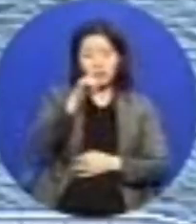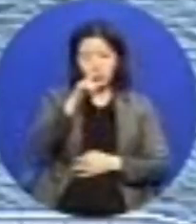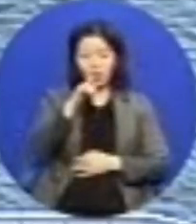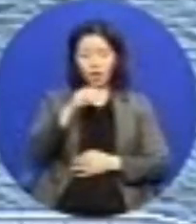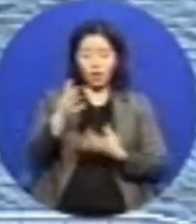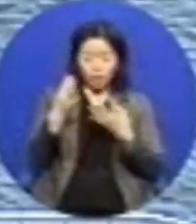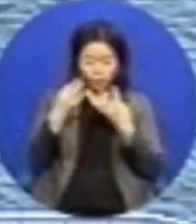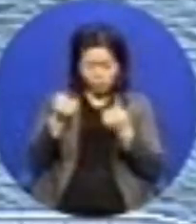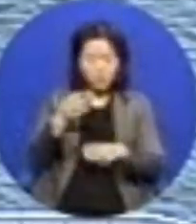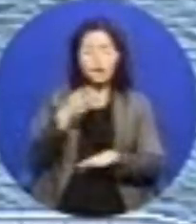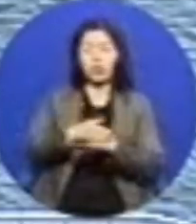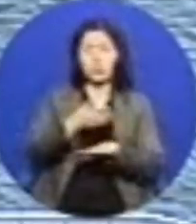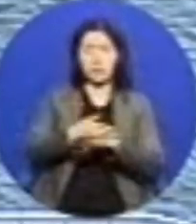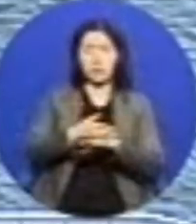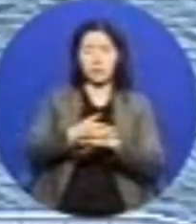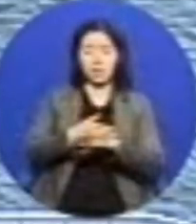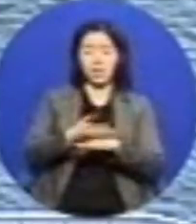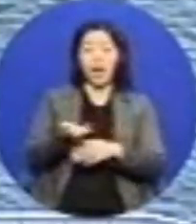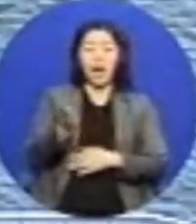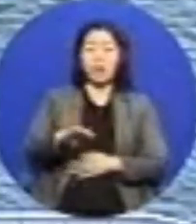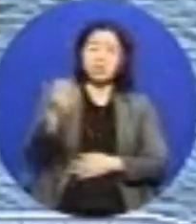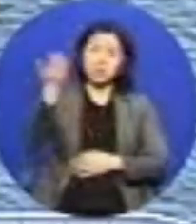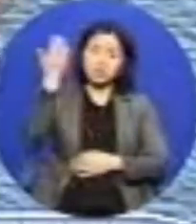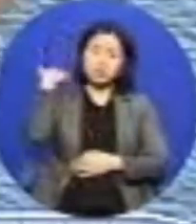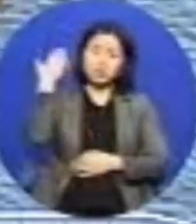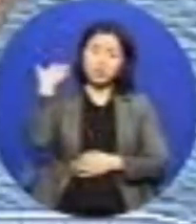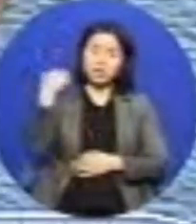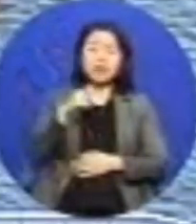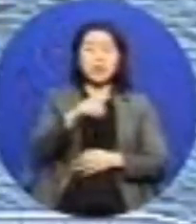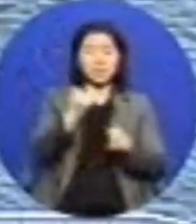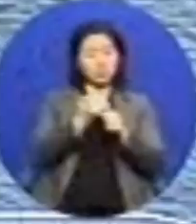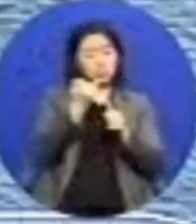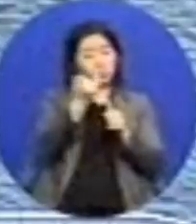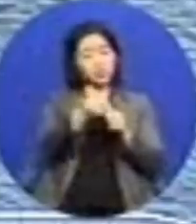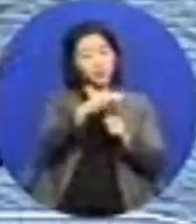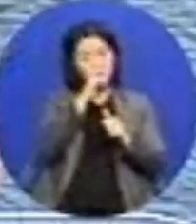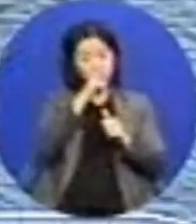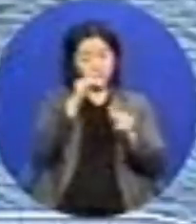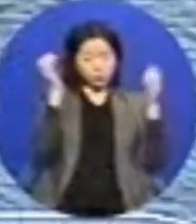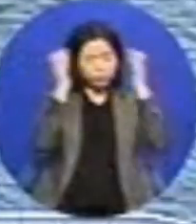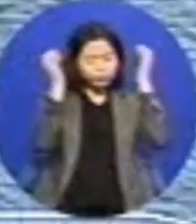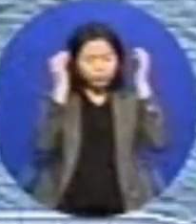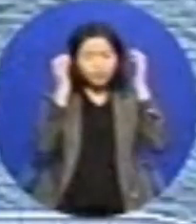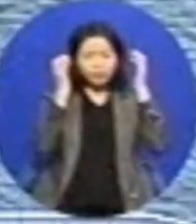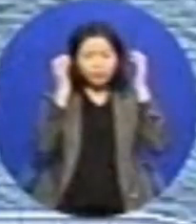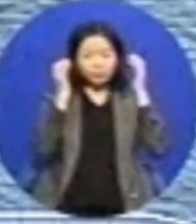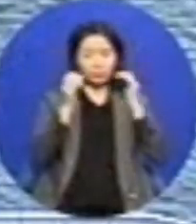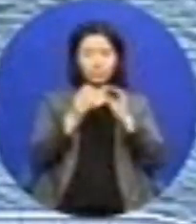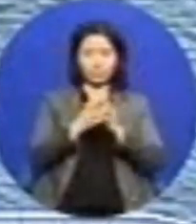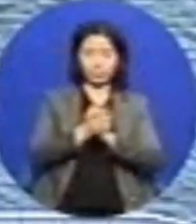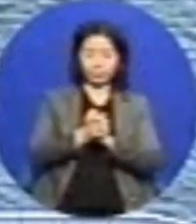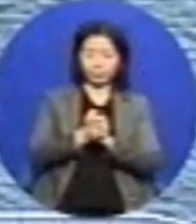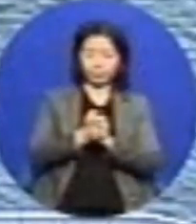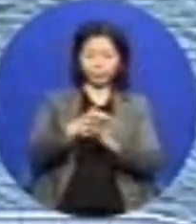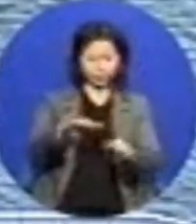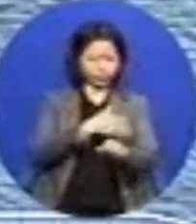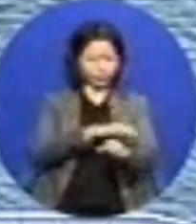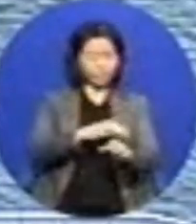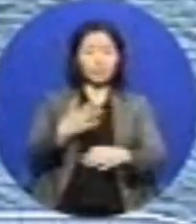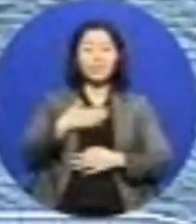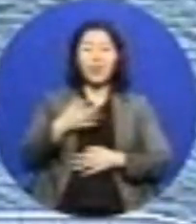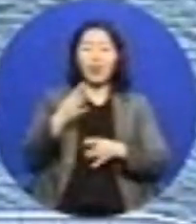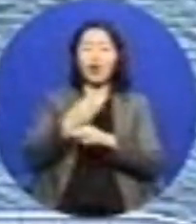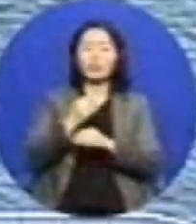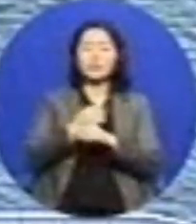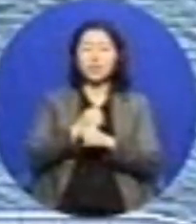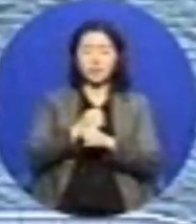감사 그날 그 전에는 그것이 그 부인에게 있어서는 고통스러운 일이었어요 내가 언제까지 이렇게